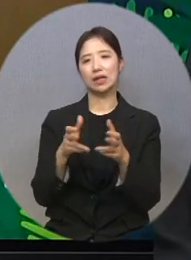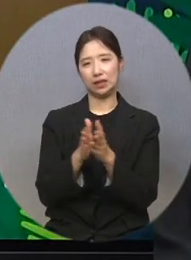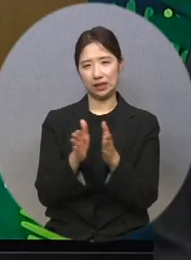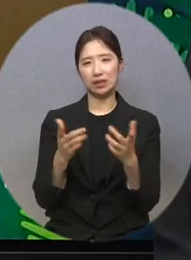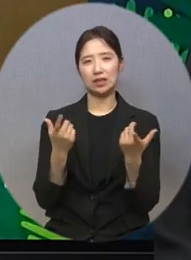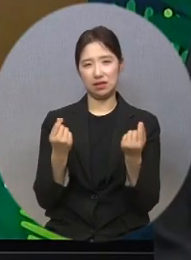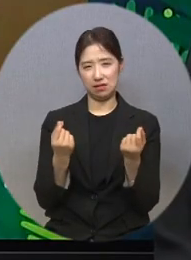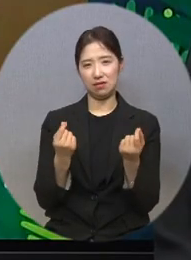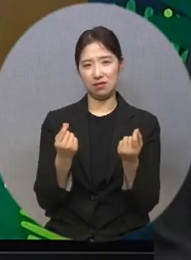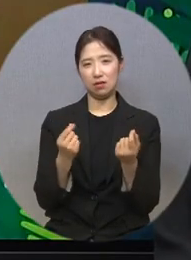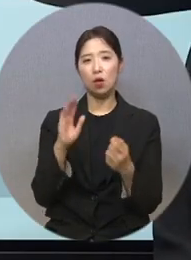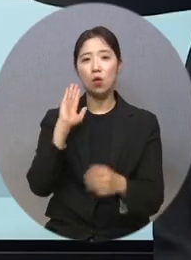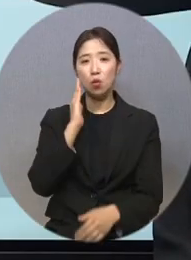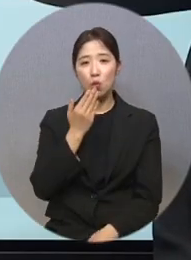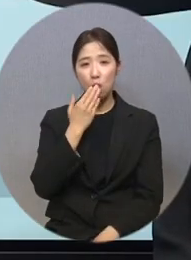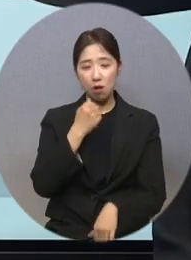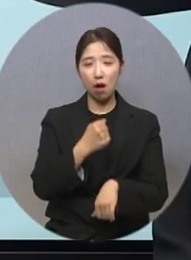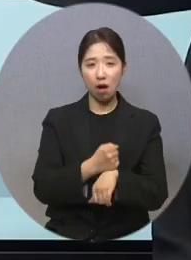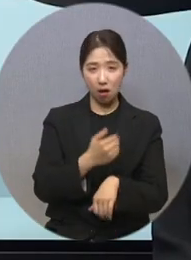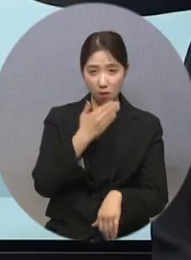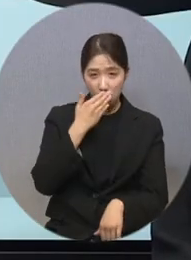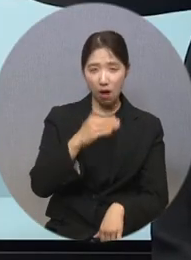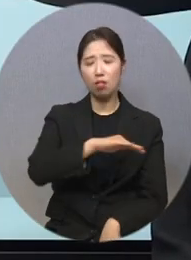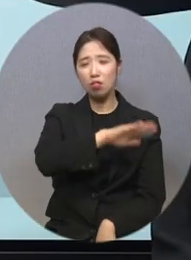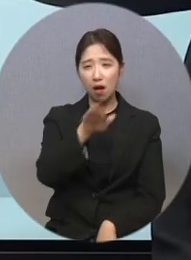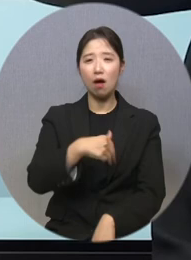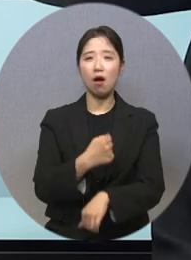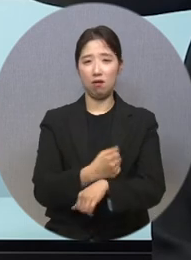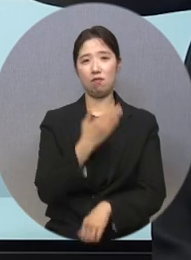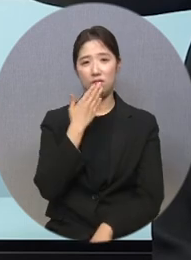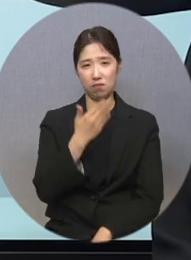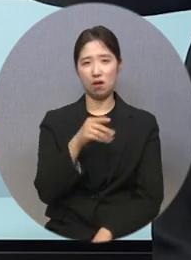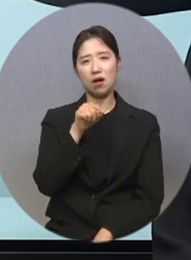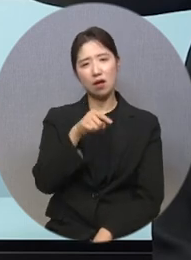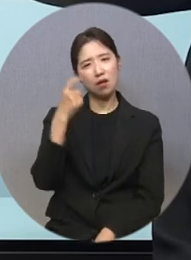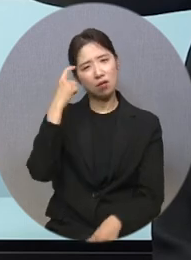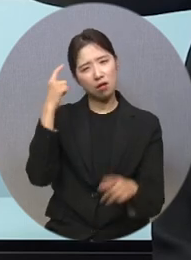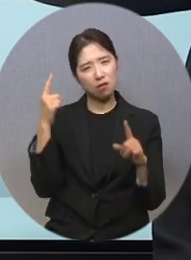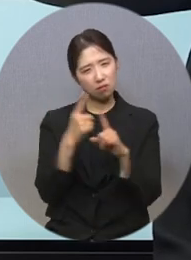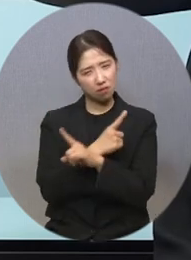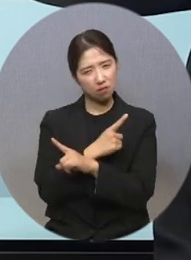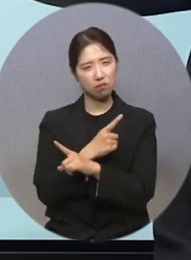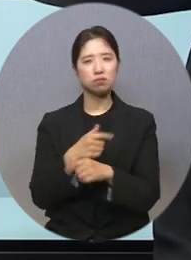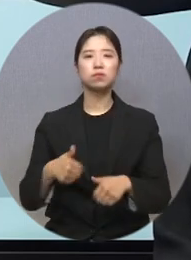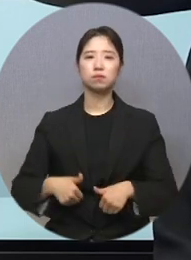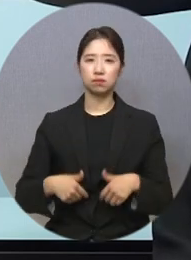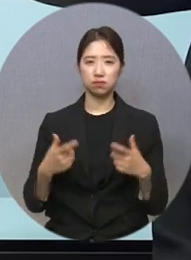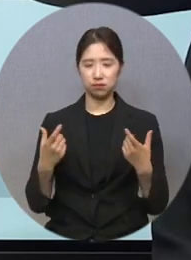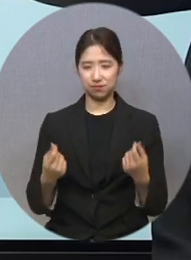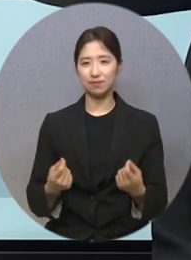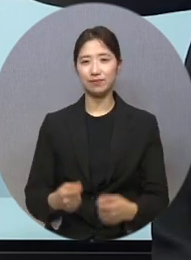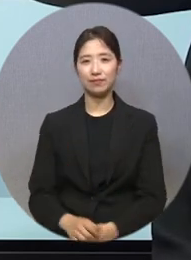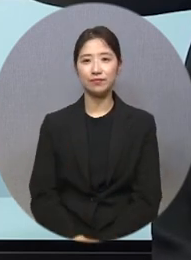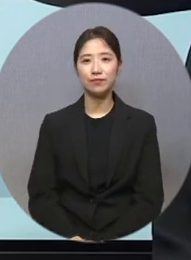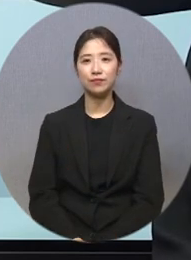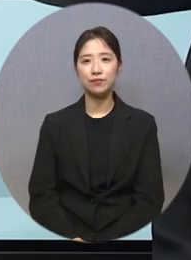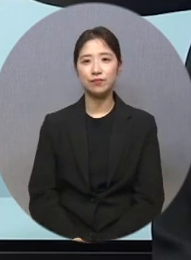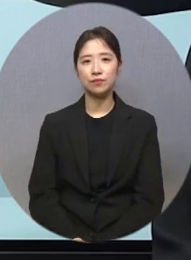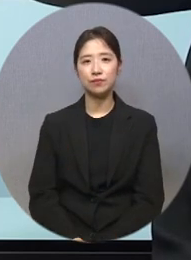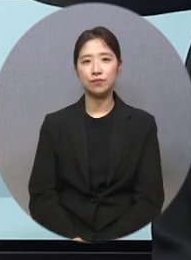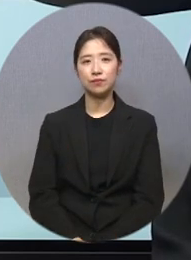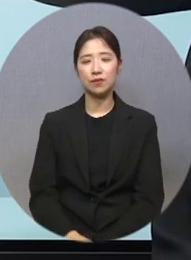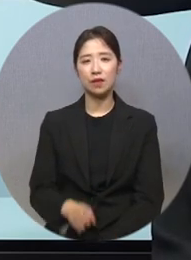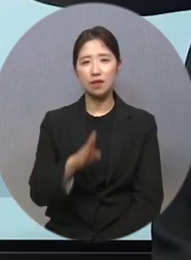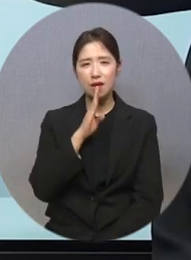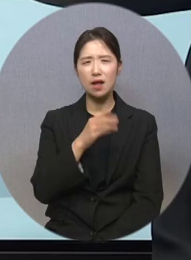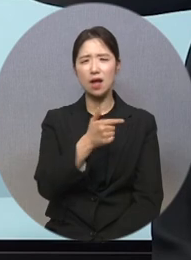아까 말씀하셨잖아요. 농인이 할 수 있으면 다 할 수 있게 해주고 이런 관점의 전환이 되게 필요하다 이런 얘기를 많이 하고 있거든요. 사실